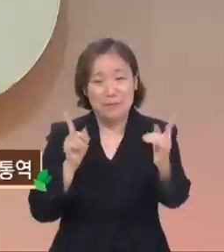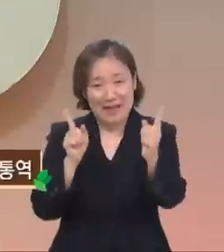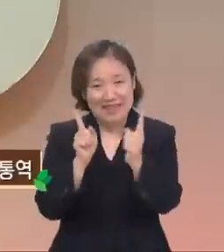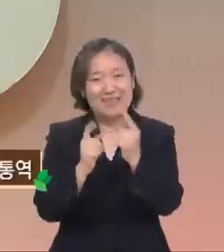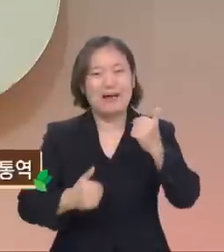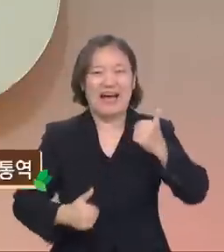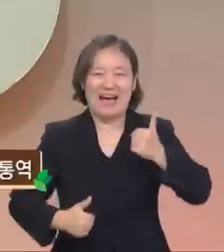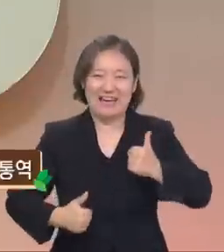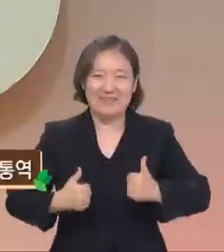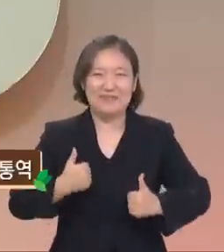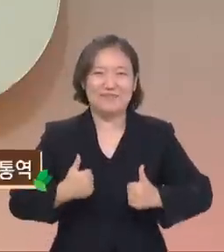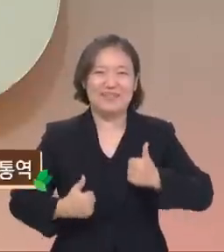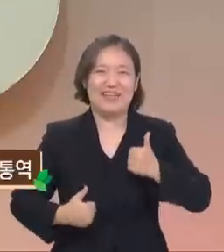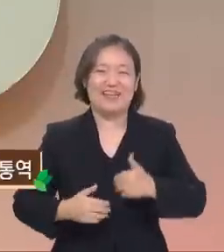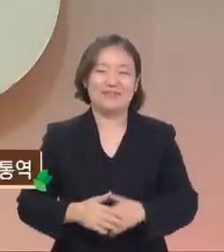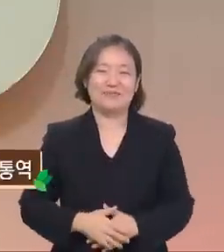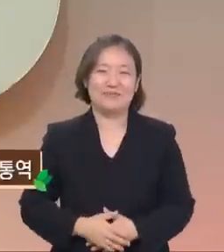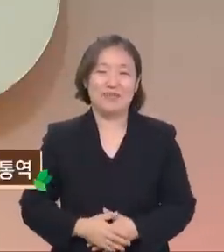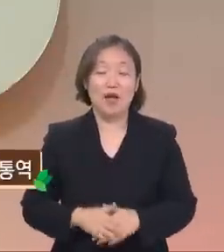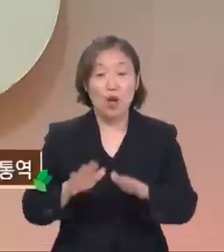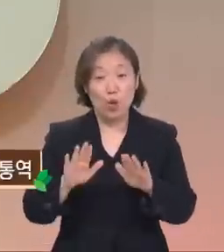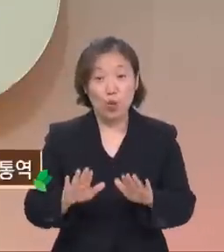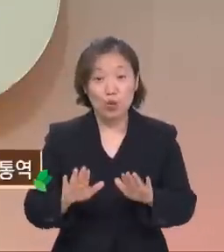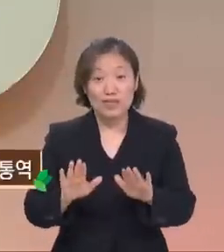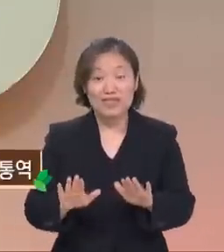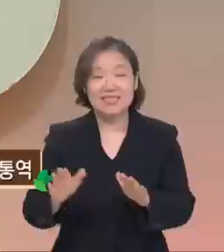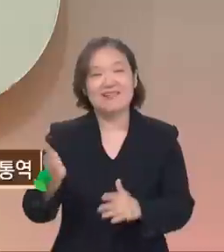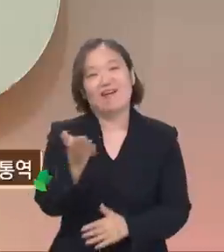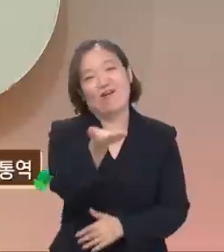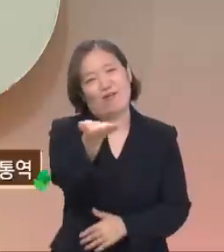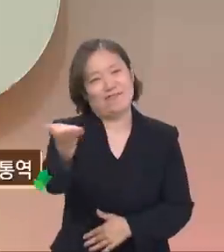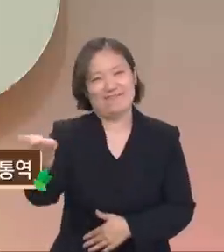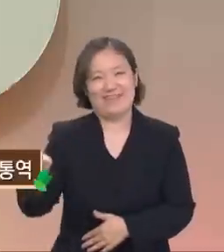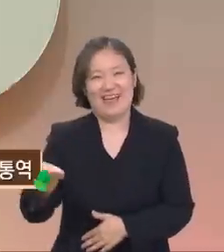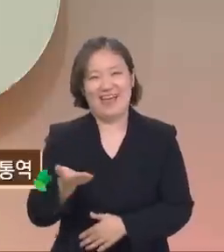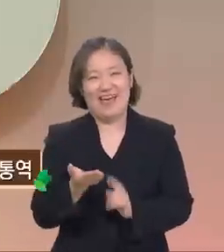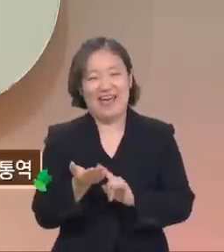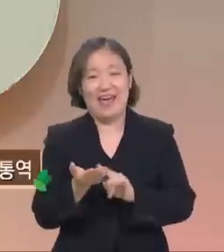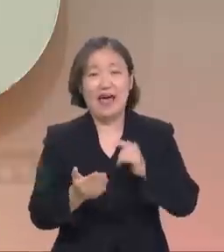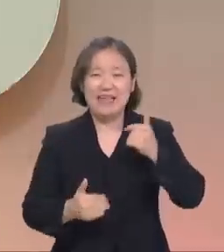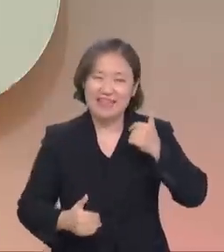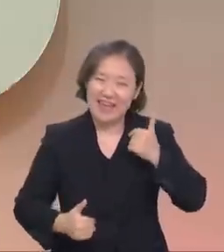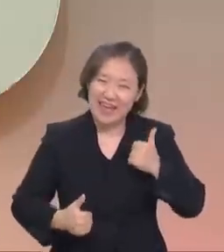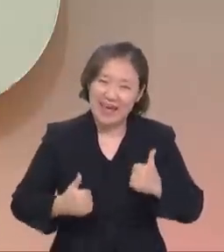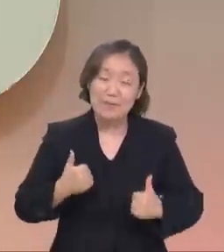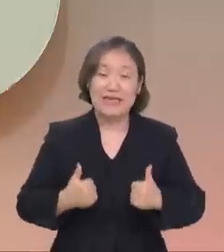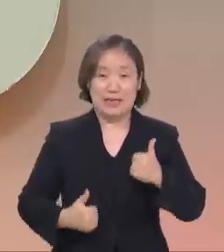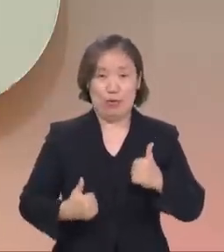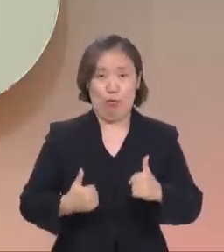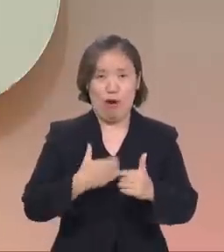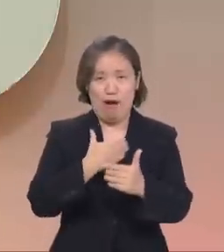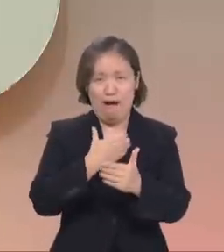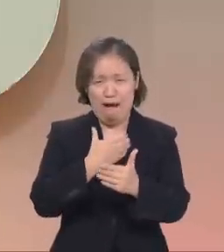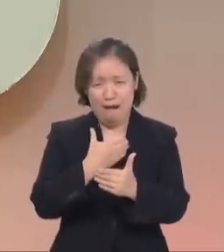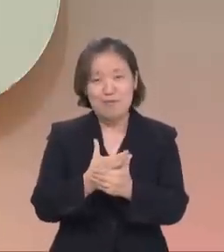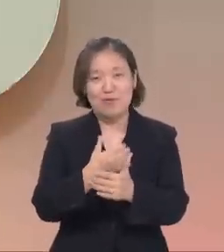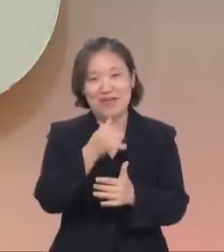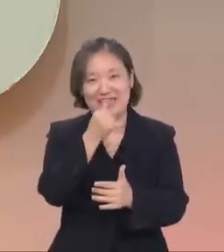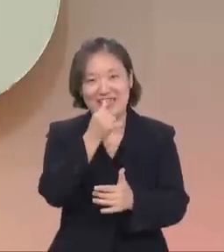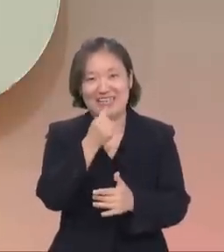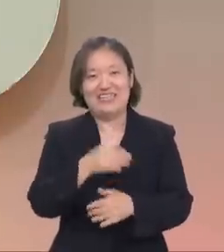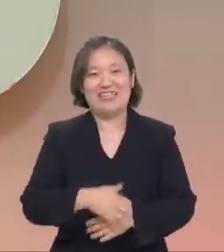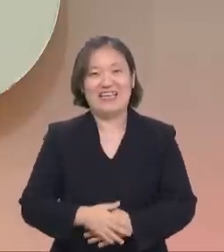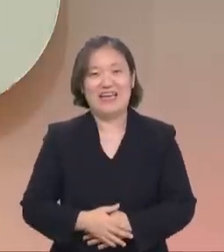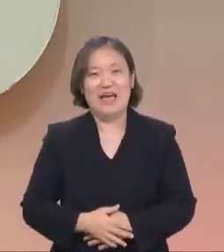오늘 여러분께 또 아주 재밌고 또 감동이 가득한